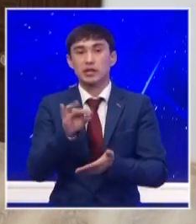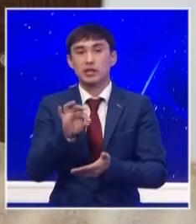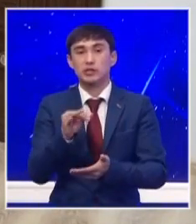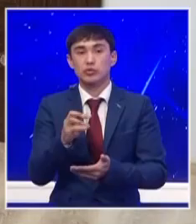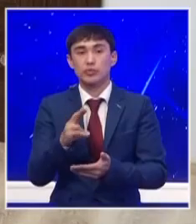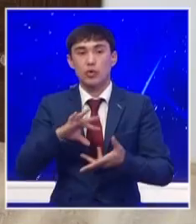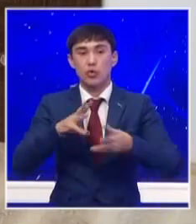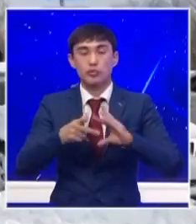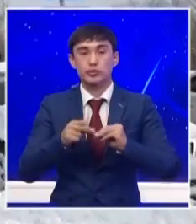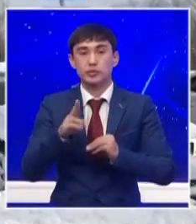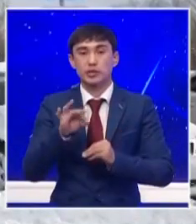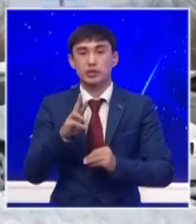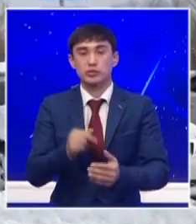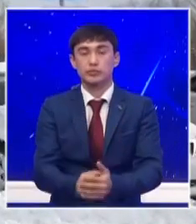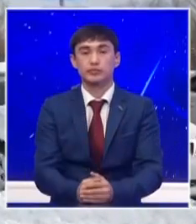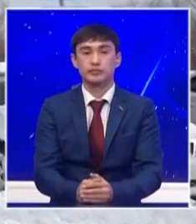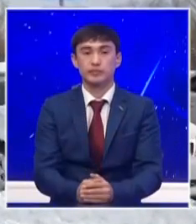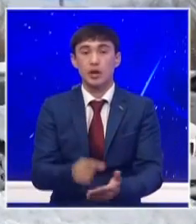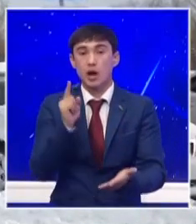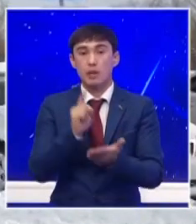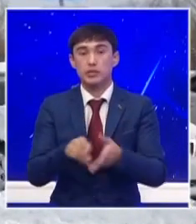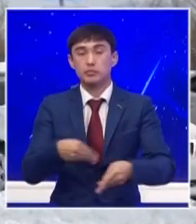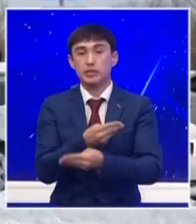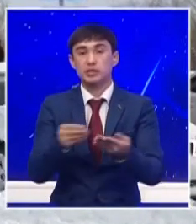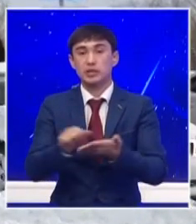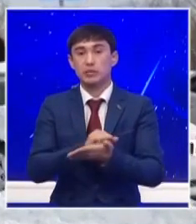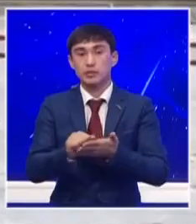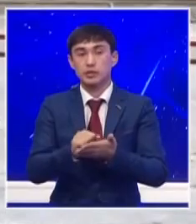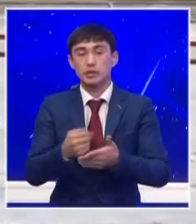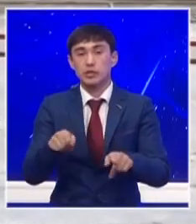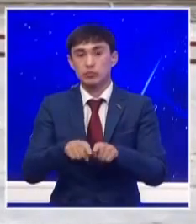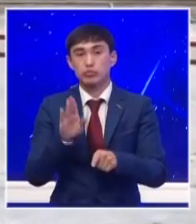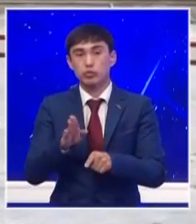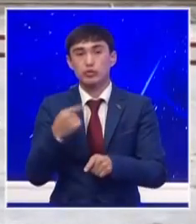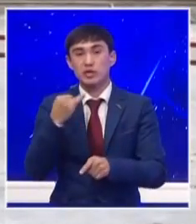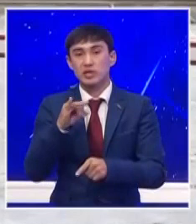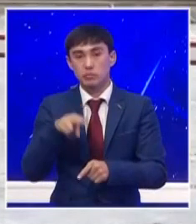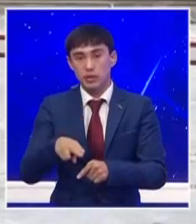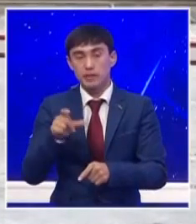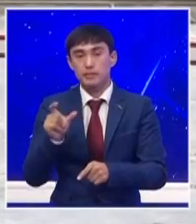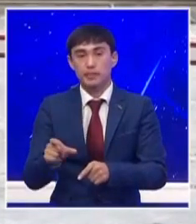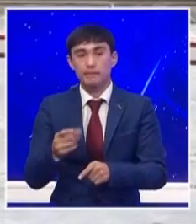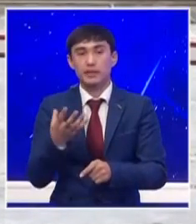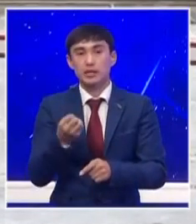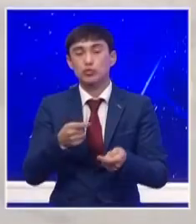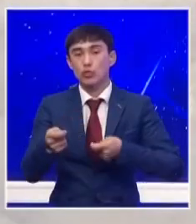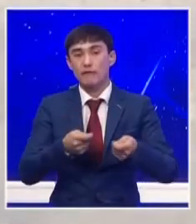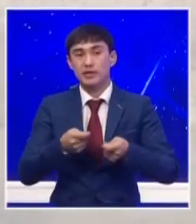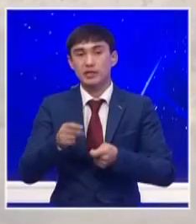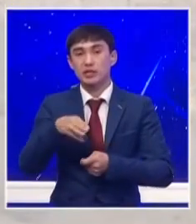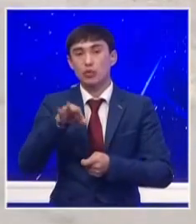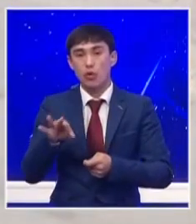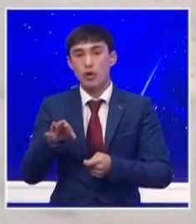по всеобщему декларированию обязанность по предоставлению декларации также коснётся индивидуальных предпринимателей и руководителей